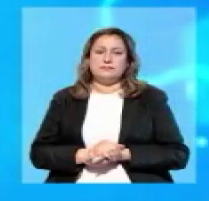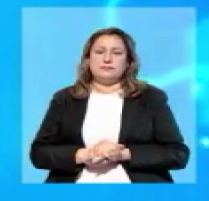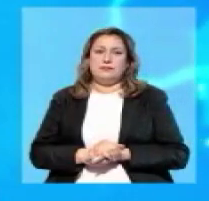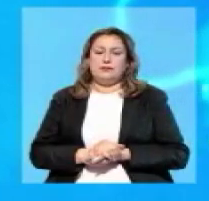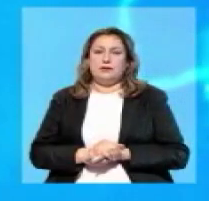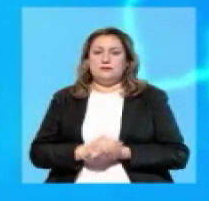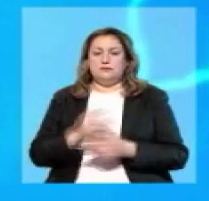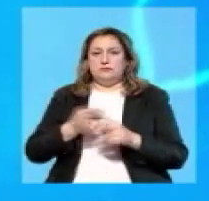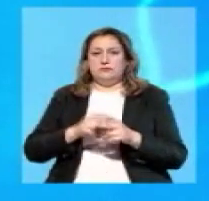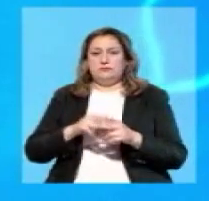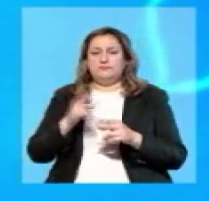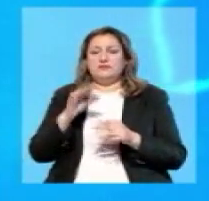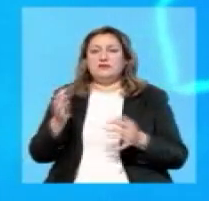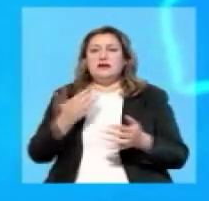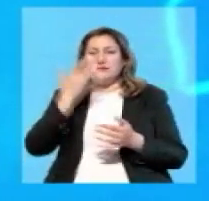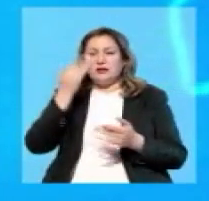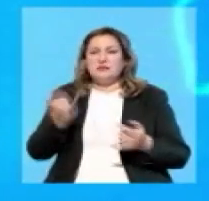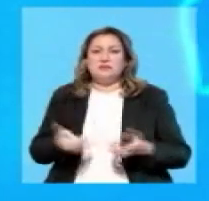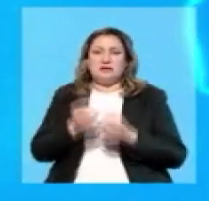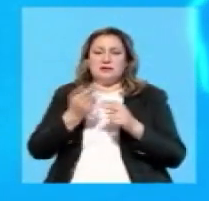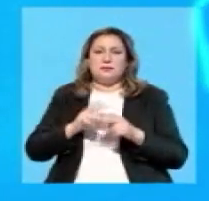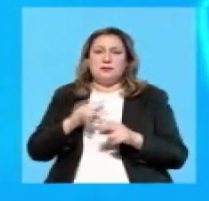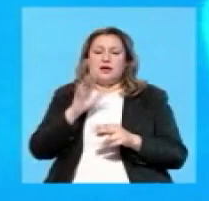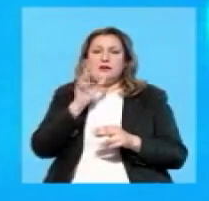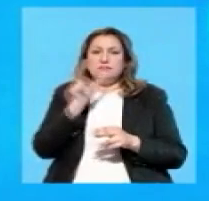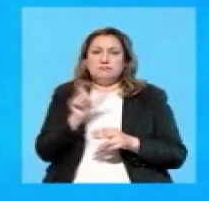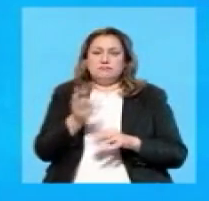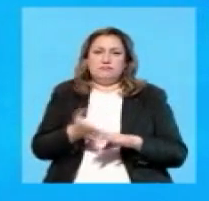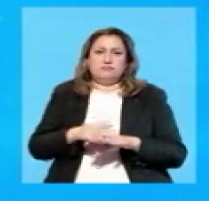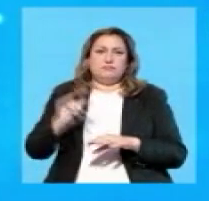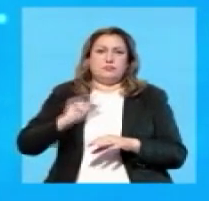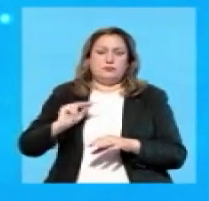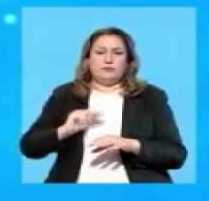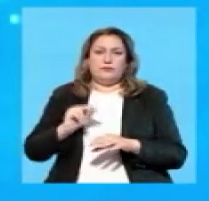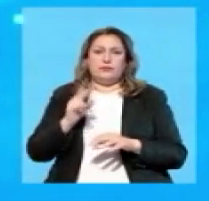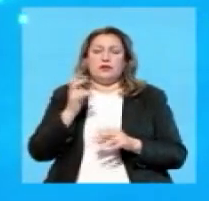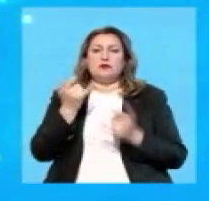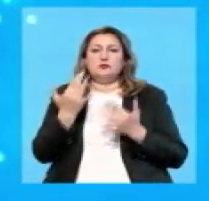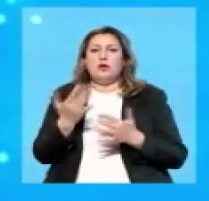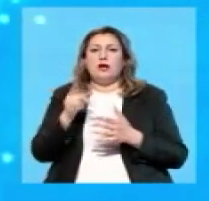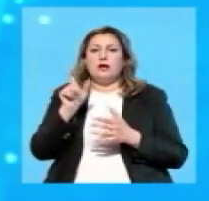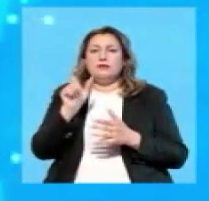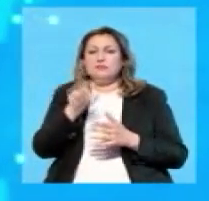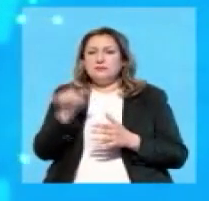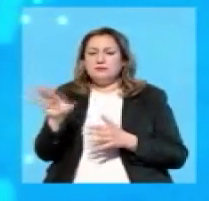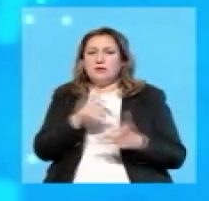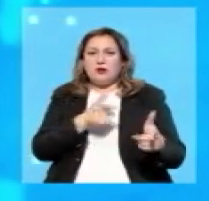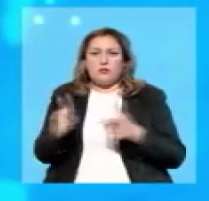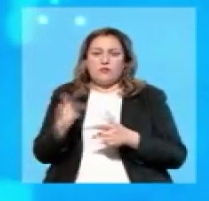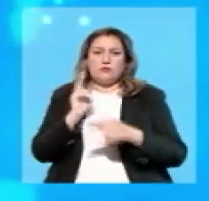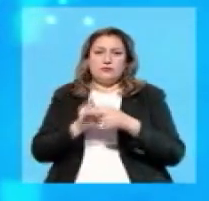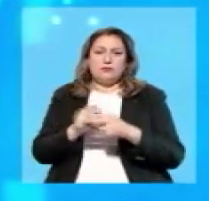Құтқарушылар үшін жаз мезгілінде қауырт кезең. Өрт бола қалған жағдайда оның алдын алуға қаншалықты дайын? Қостанайда облыстық төтенше